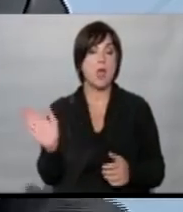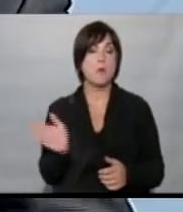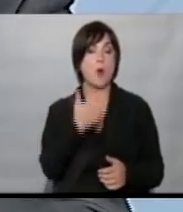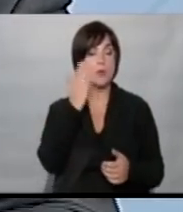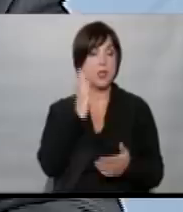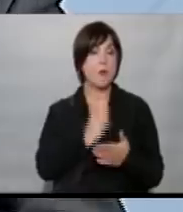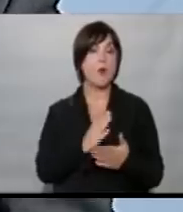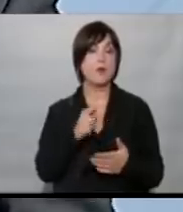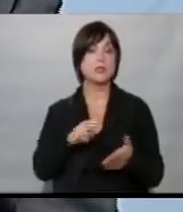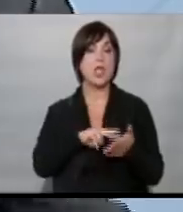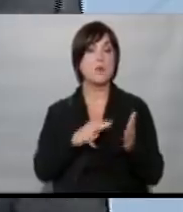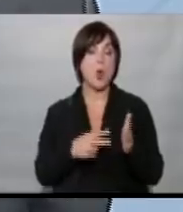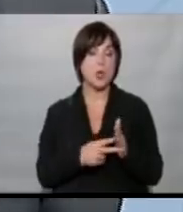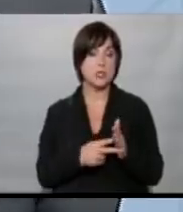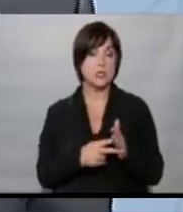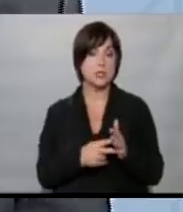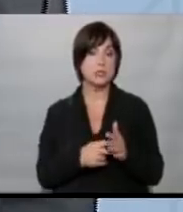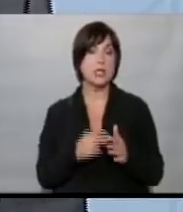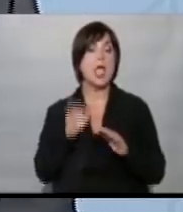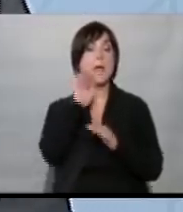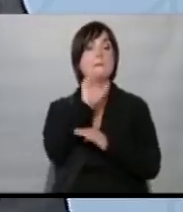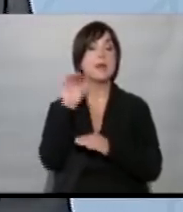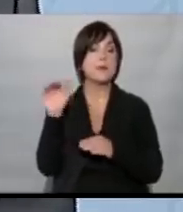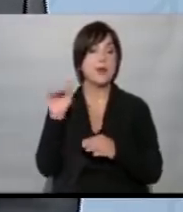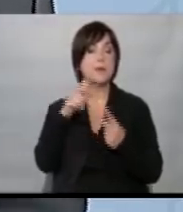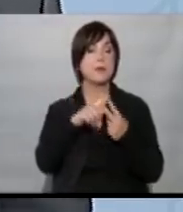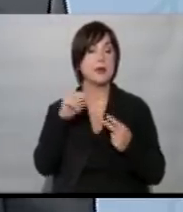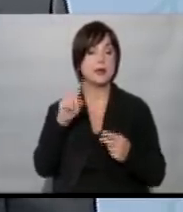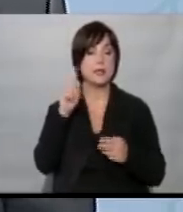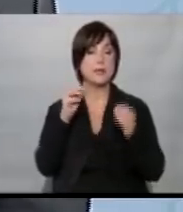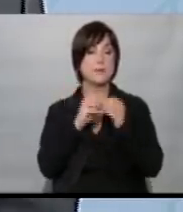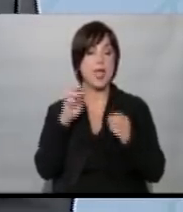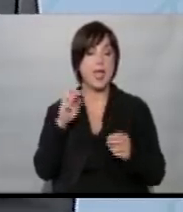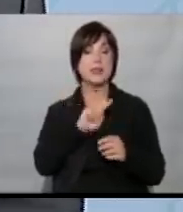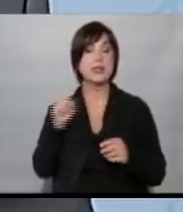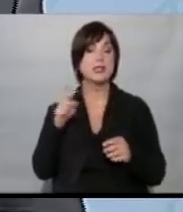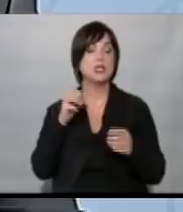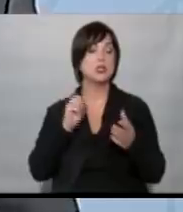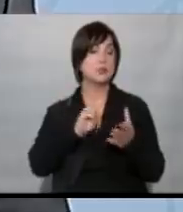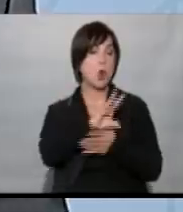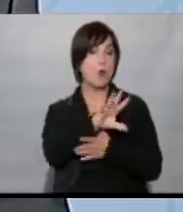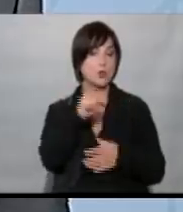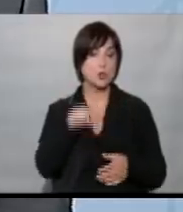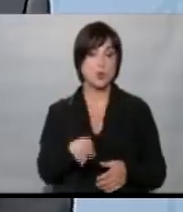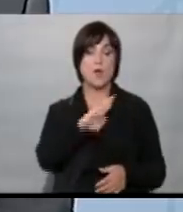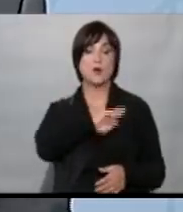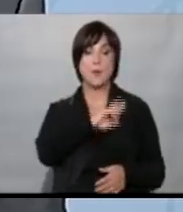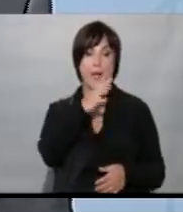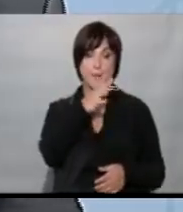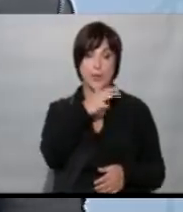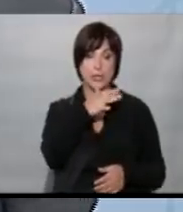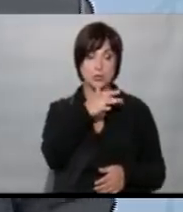повеќе. И политиките, и препораките на Прибе, воопшто не се спроведија овде во Република